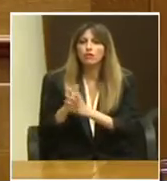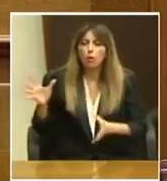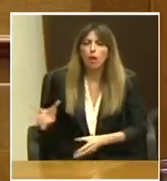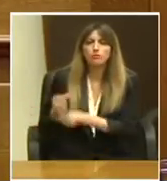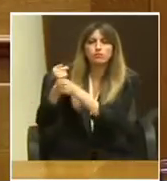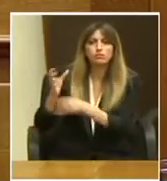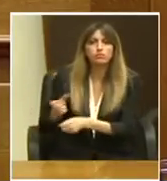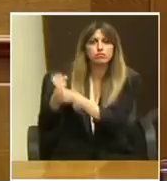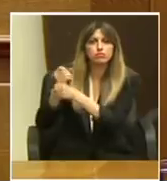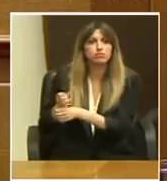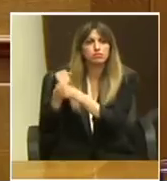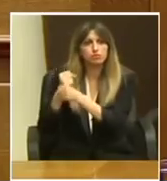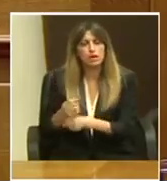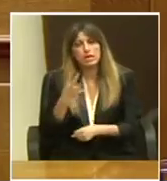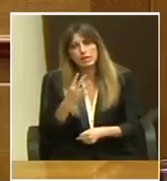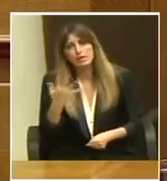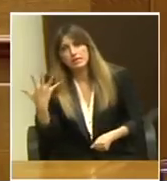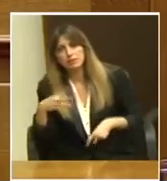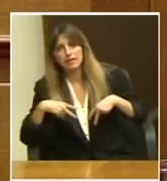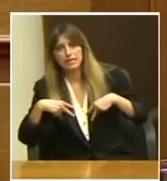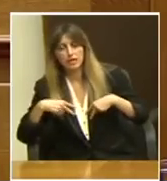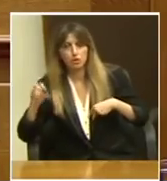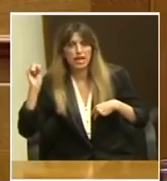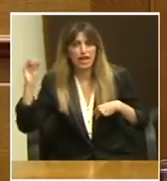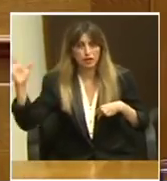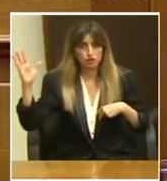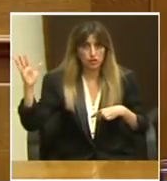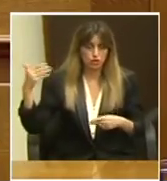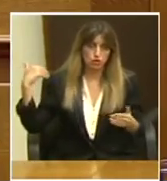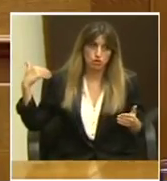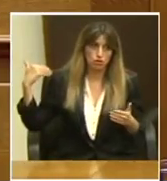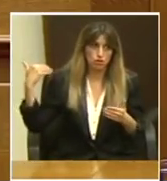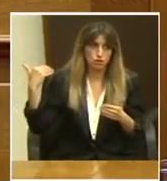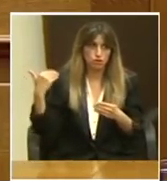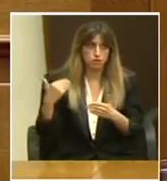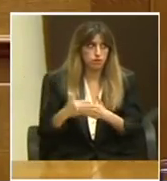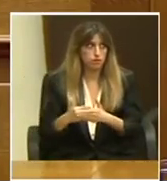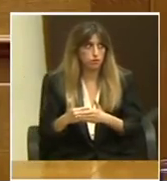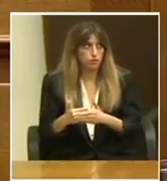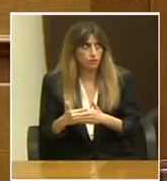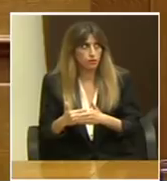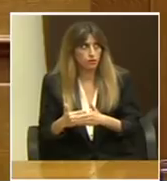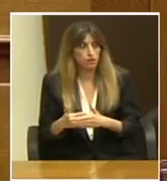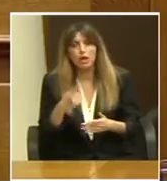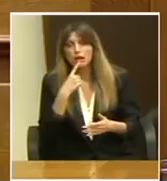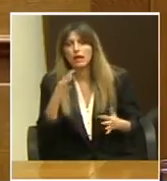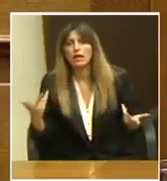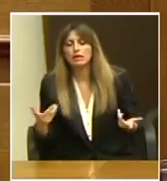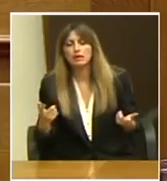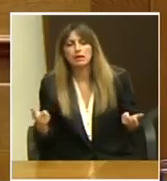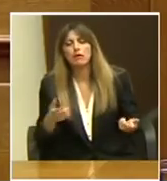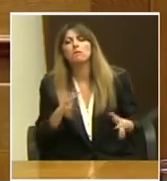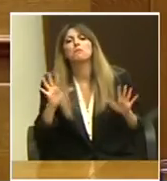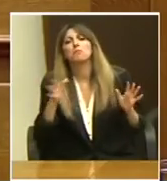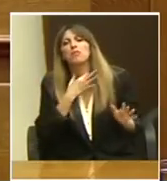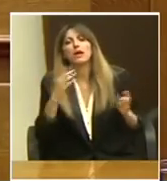4-5 υπουργοί εξωτερικών από την πείρα τους στην ξενιτιά το εξής: Νικόλα, μην κάνεις πολλά. Δεν υπάρχει περίπτωση